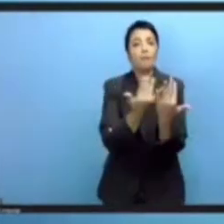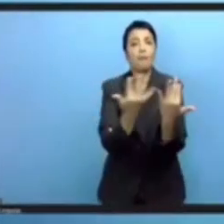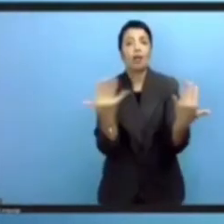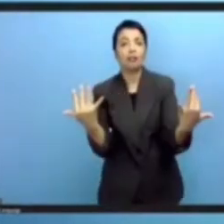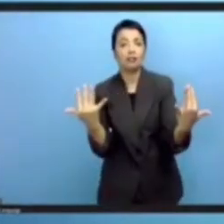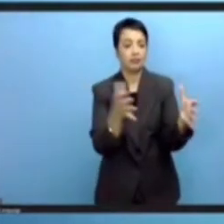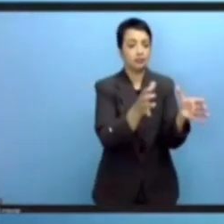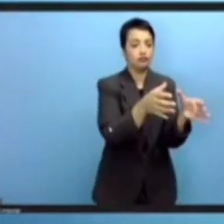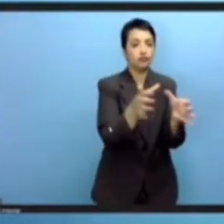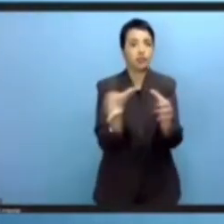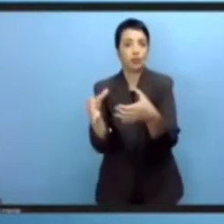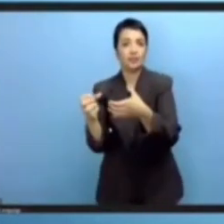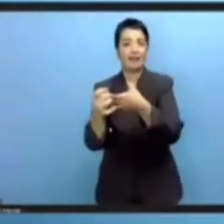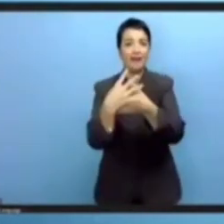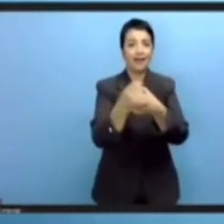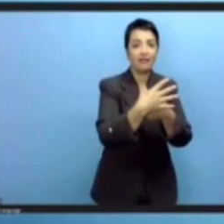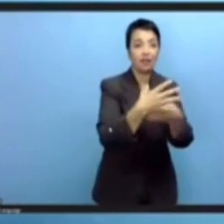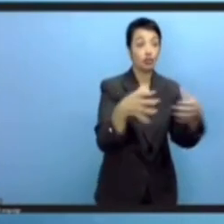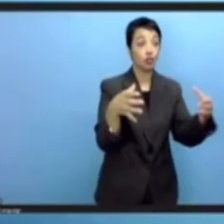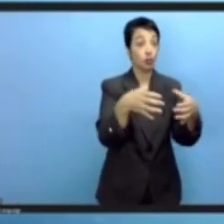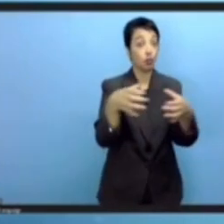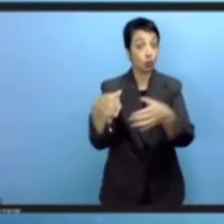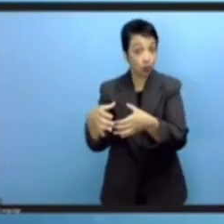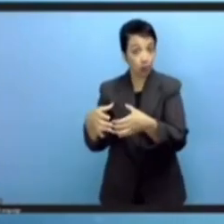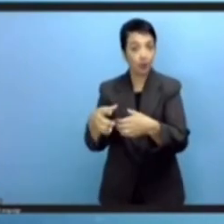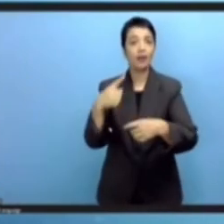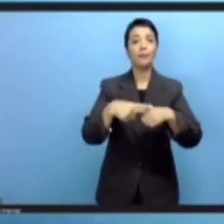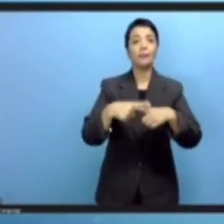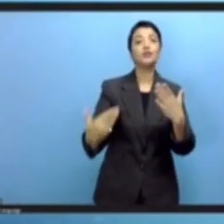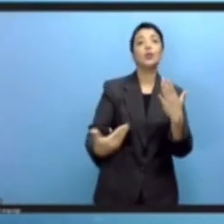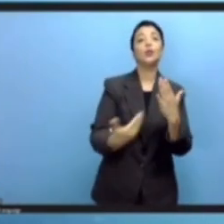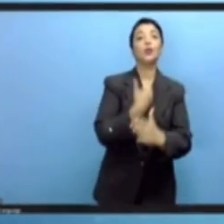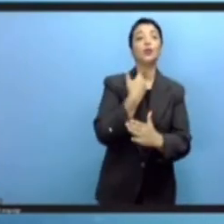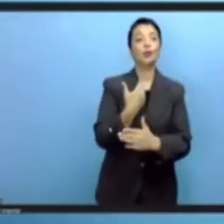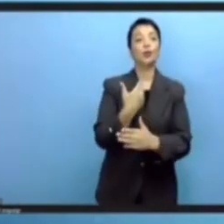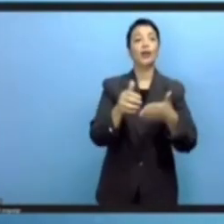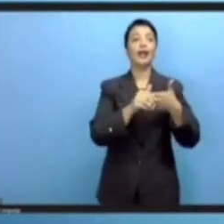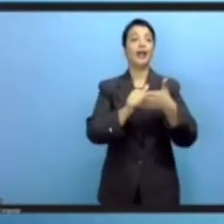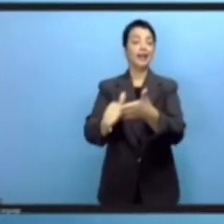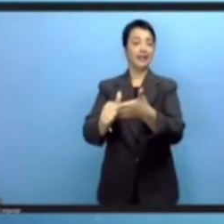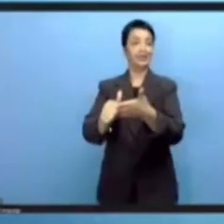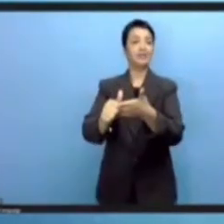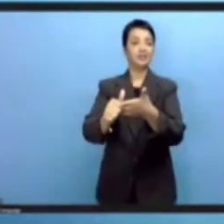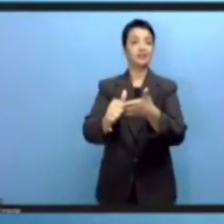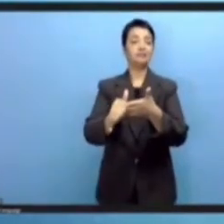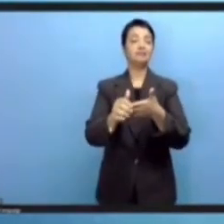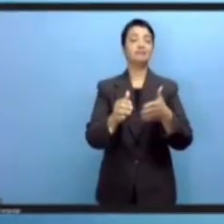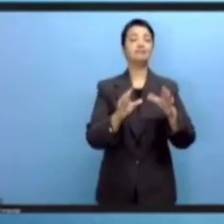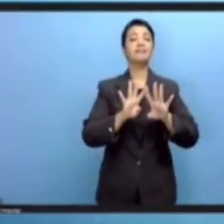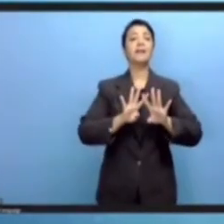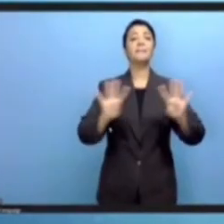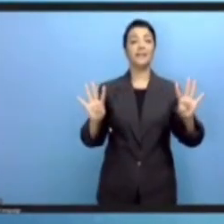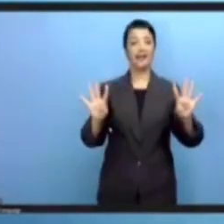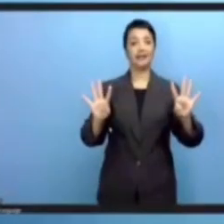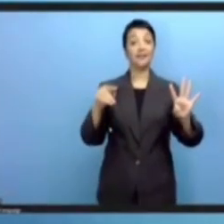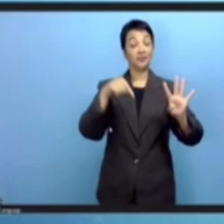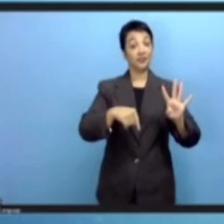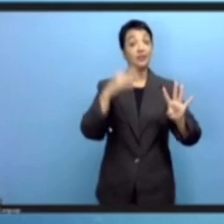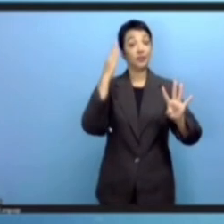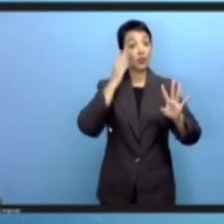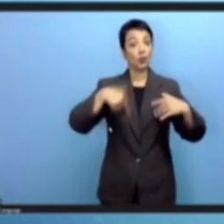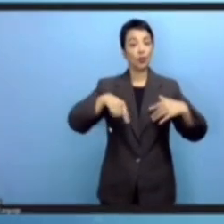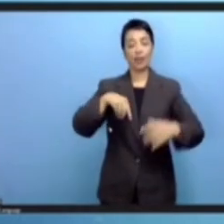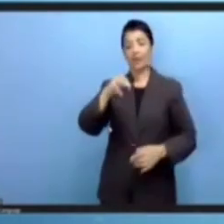le MAG, le groupe consultatif parties prenantes, et aussi le panel de leaders du